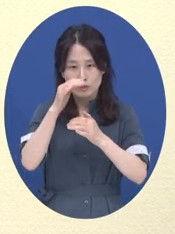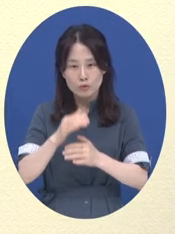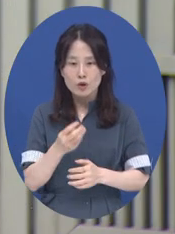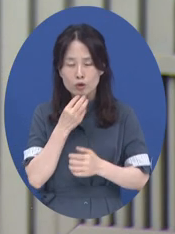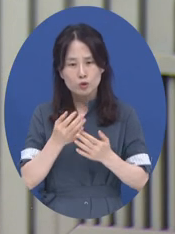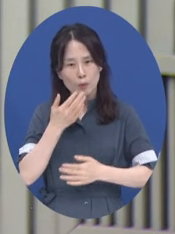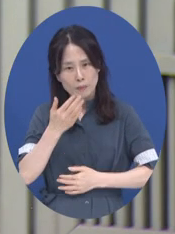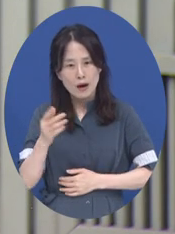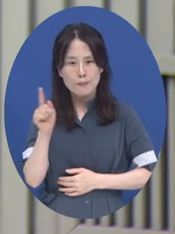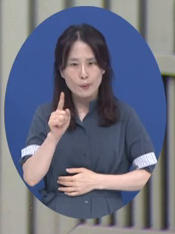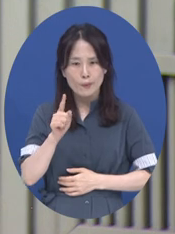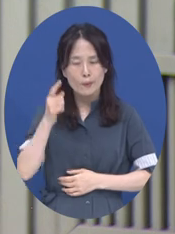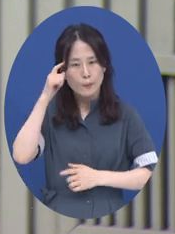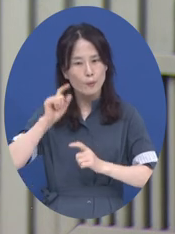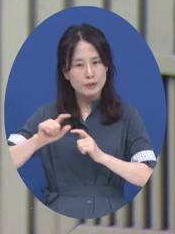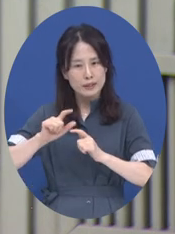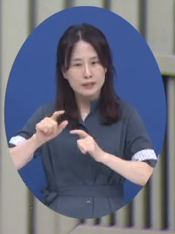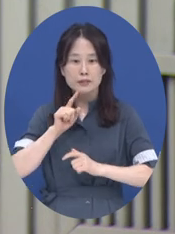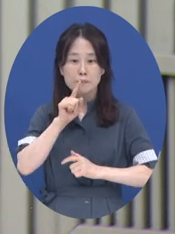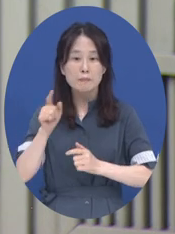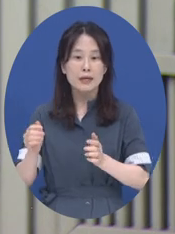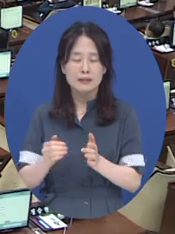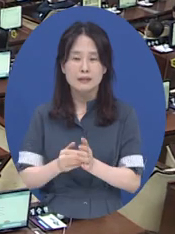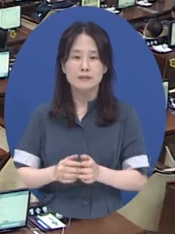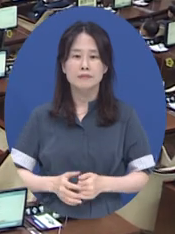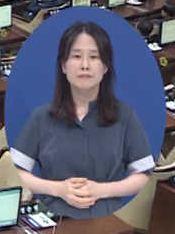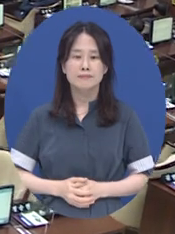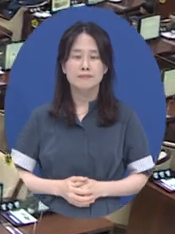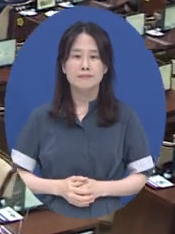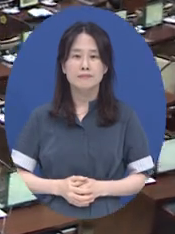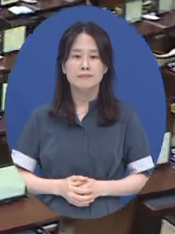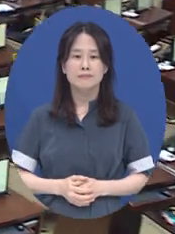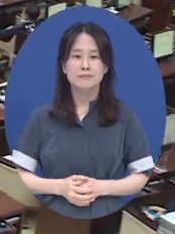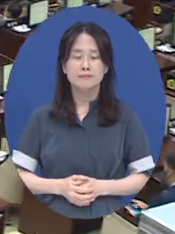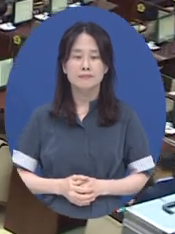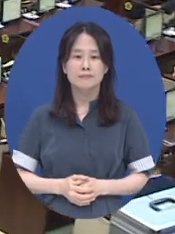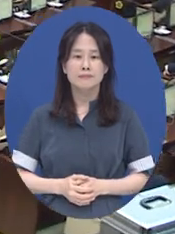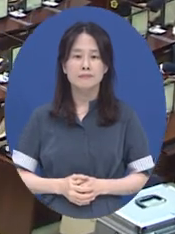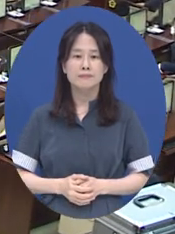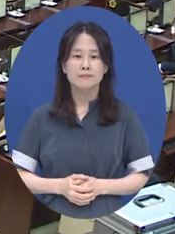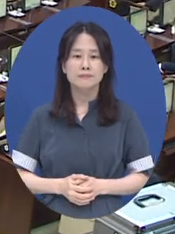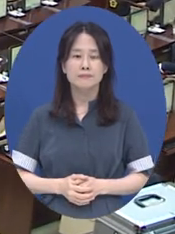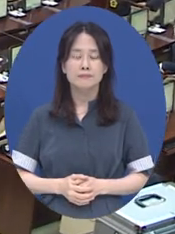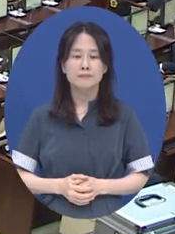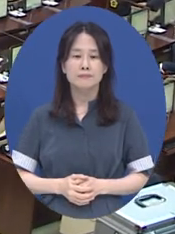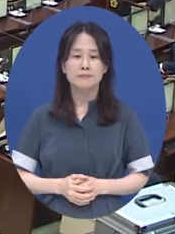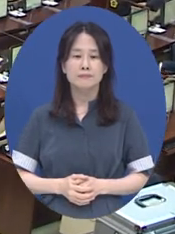것이 무엇이 있는지 고민하겠다고 답했습니다. 경기지TV 최지연입니다.